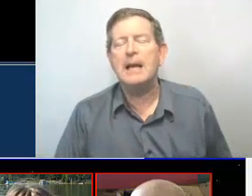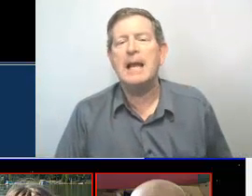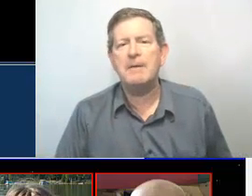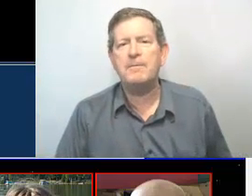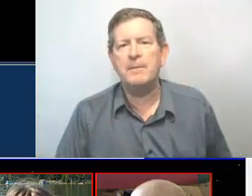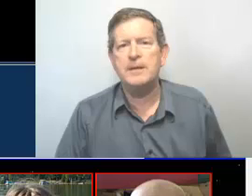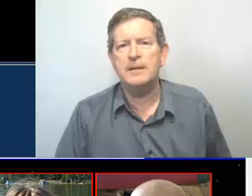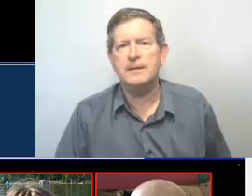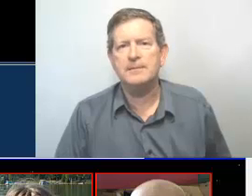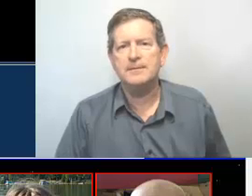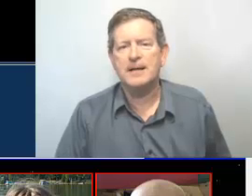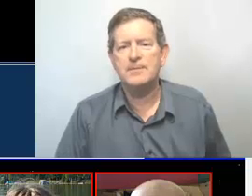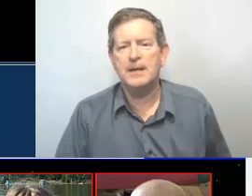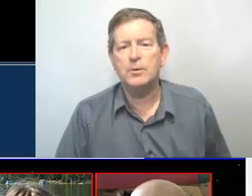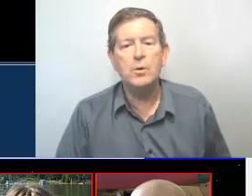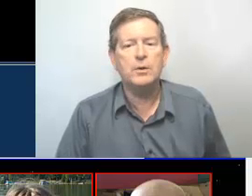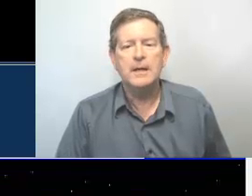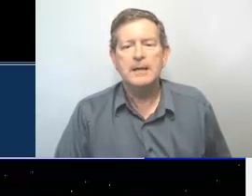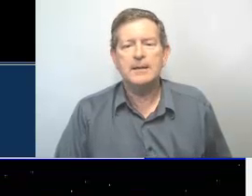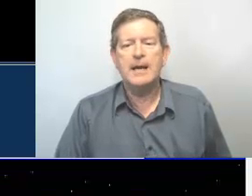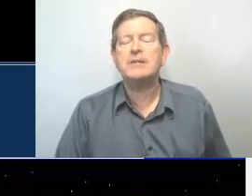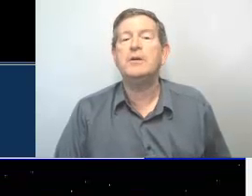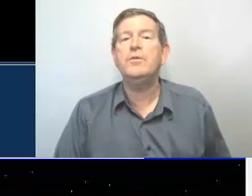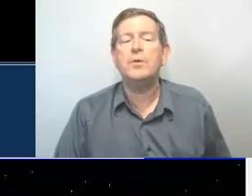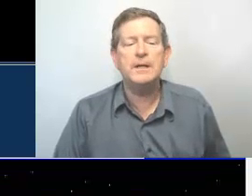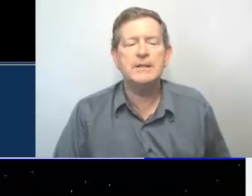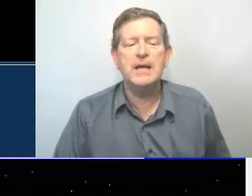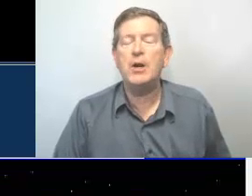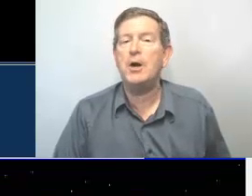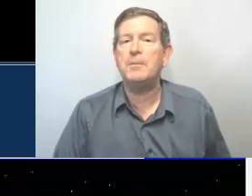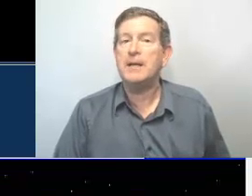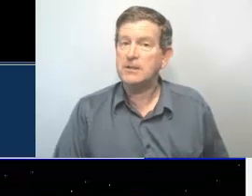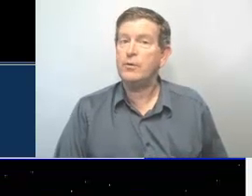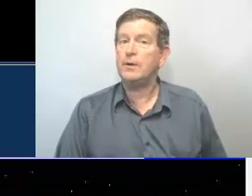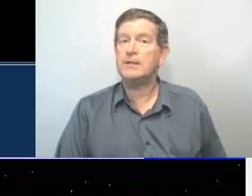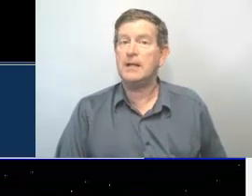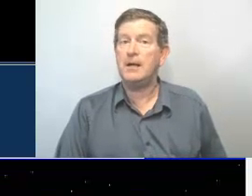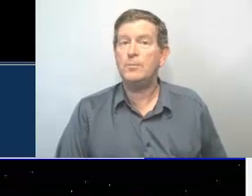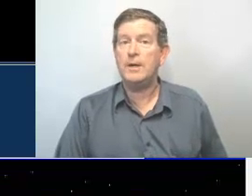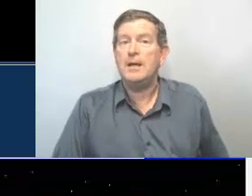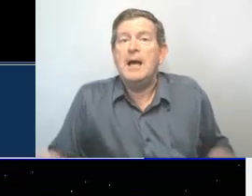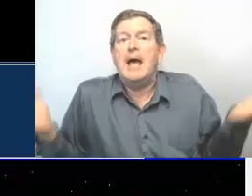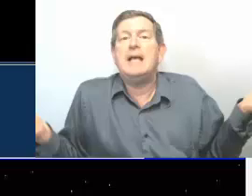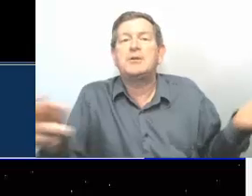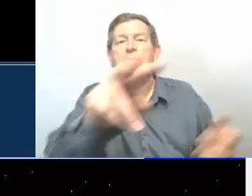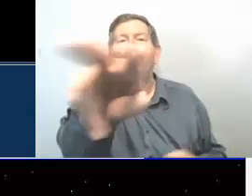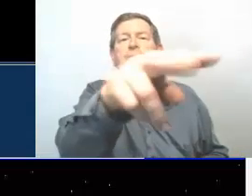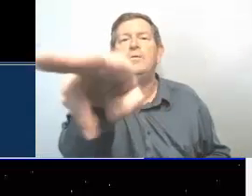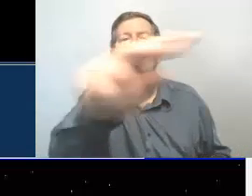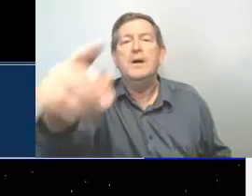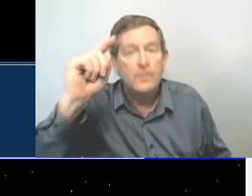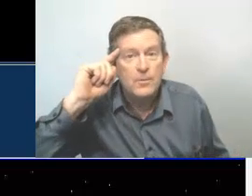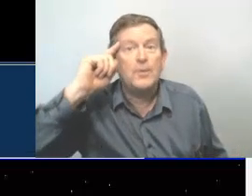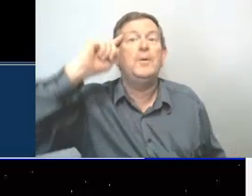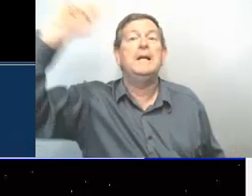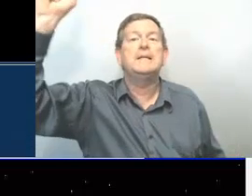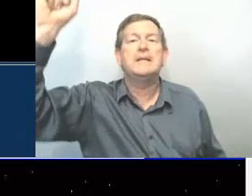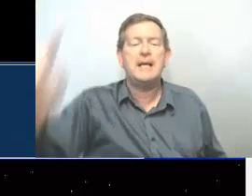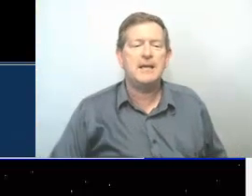et puis la famille. Très bien. Donc, est-ce que vous connaissez l'homme? Est-ce que vous connaissez l'homme? Oui. Est-ce que